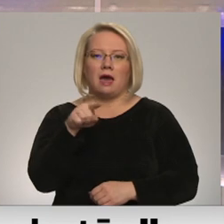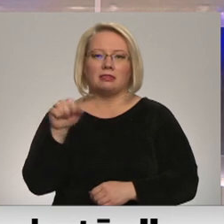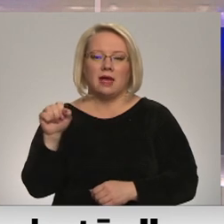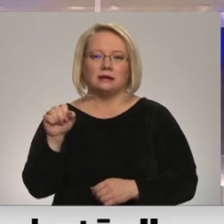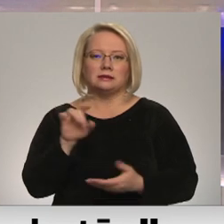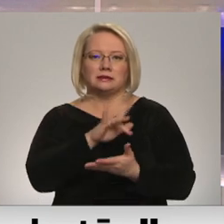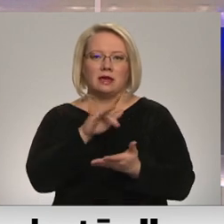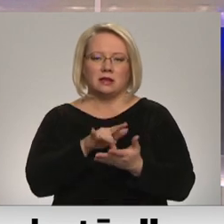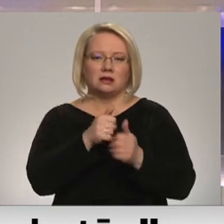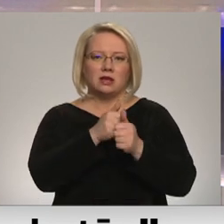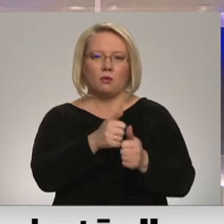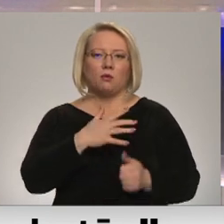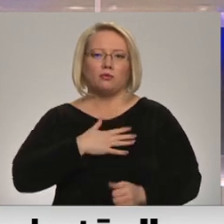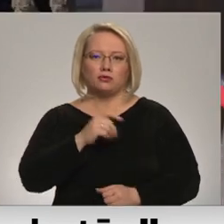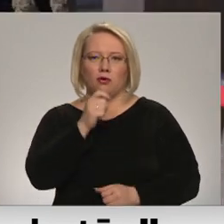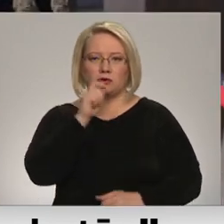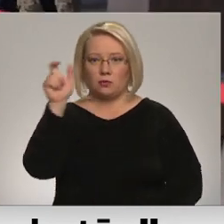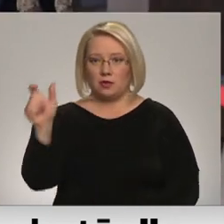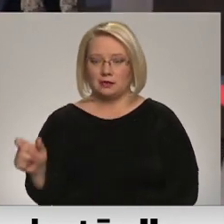līdzi Ilja Kozins.